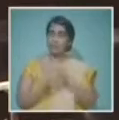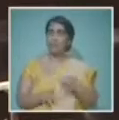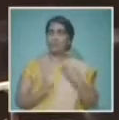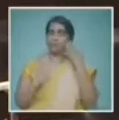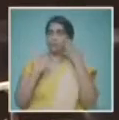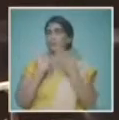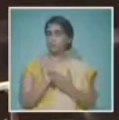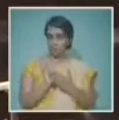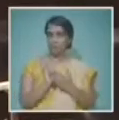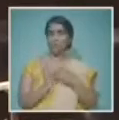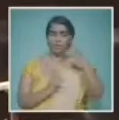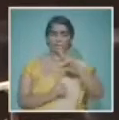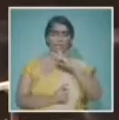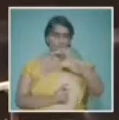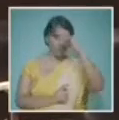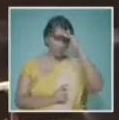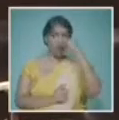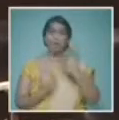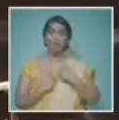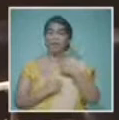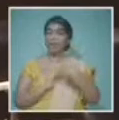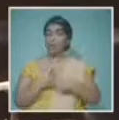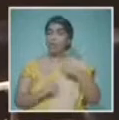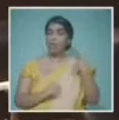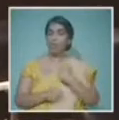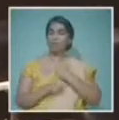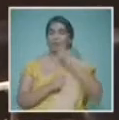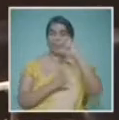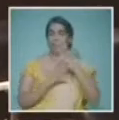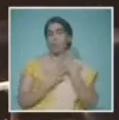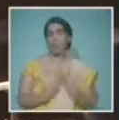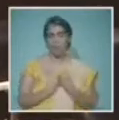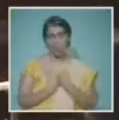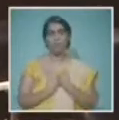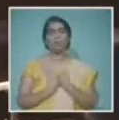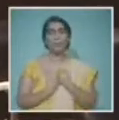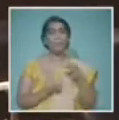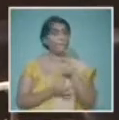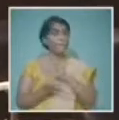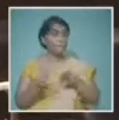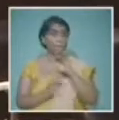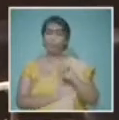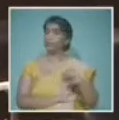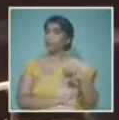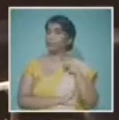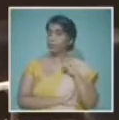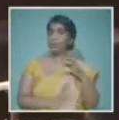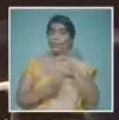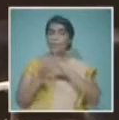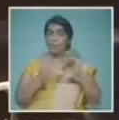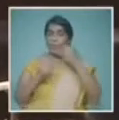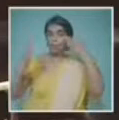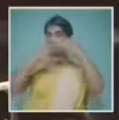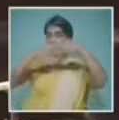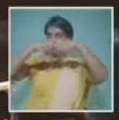හිටින්නේ ගරු නියෝජ්‍ය කතානායකතුමනි, අපේ රටට නව ආණ්ඩුක්‍රම ව්‍යවස්ථාවක් අවශ්‍යයි. ප්‍රජාතන්ත්‍රවාදී ශක්තිමත් වෙන ප්‍රජාතන්ත්‍රවාදී